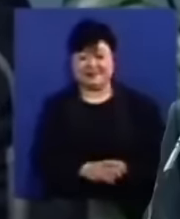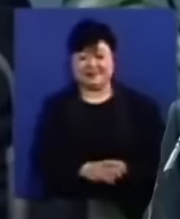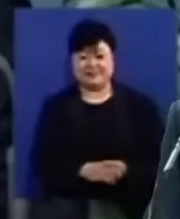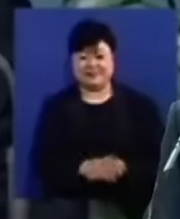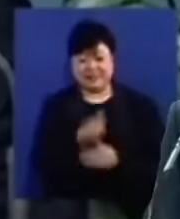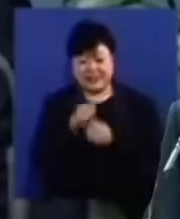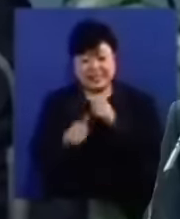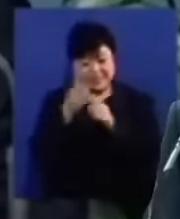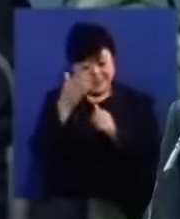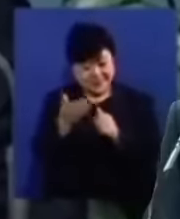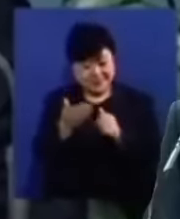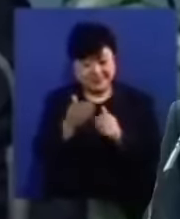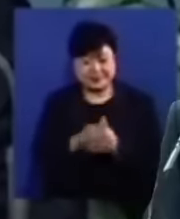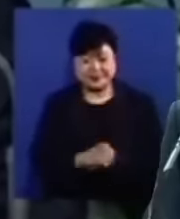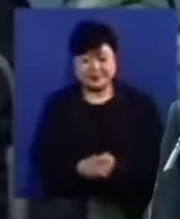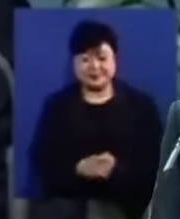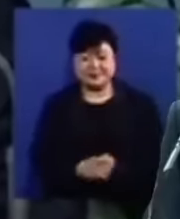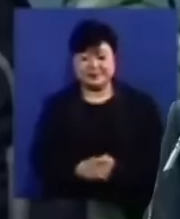하나님께서